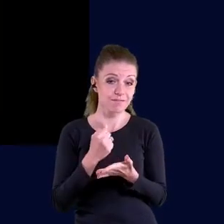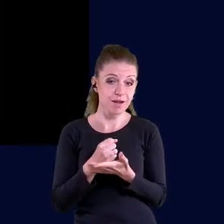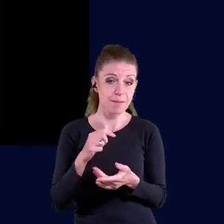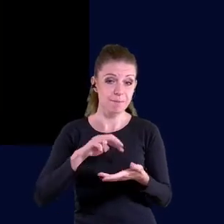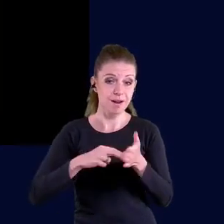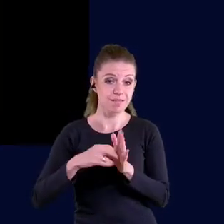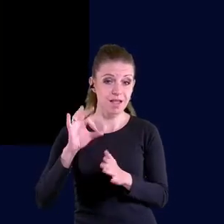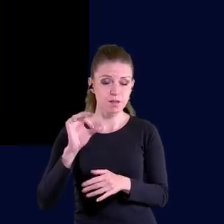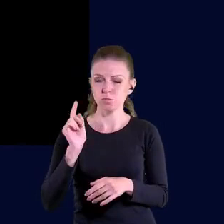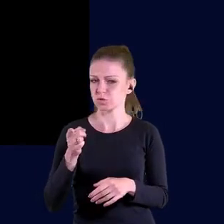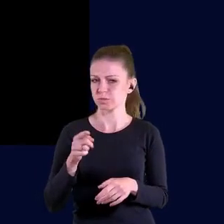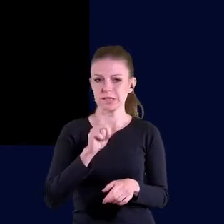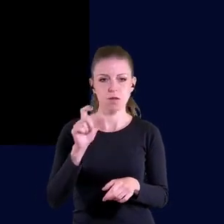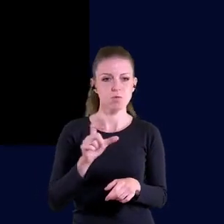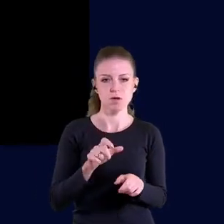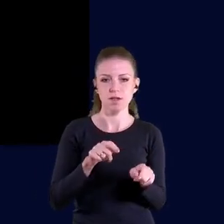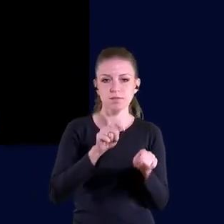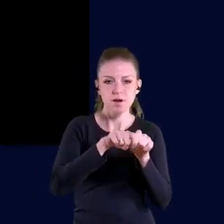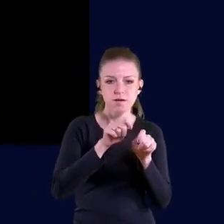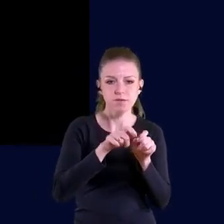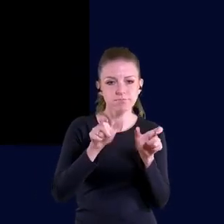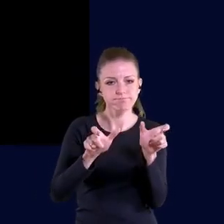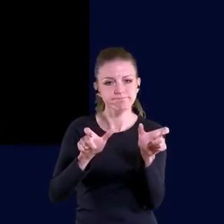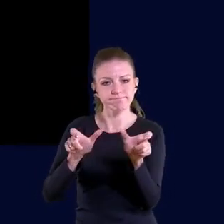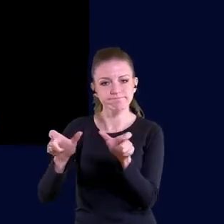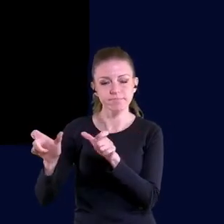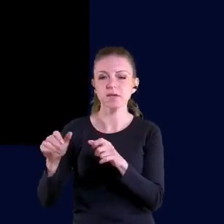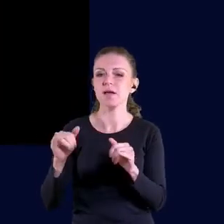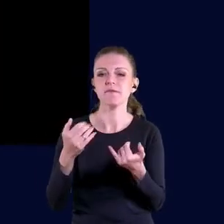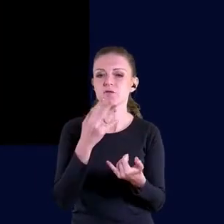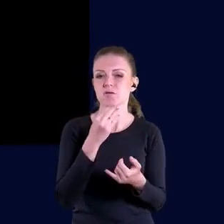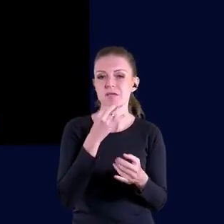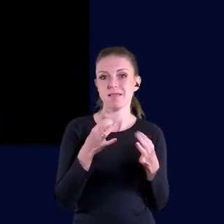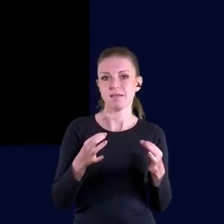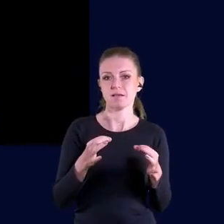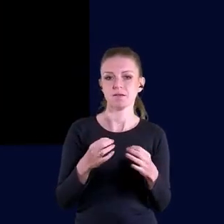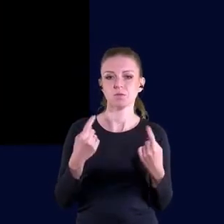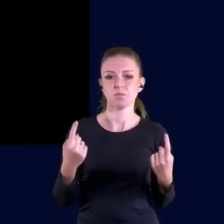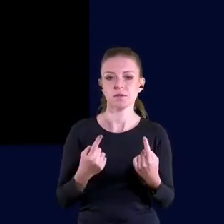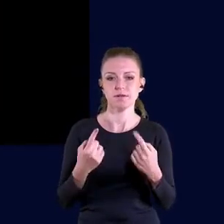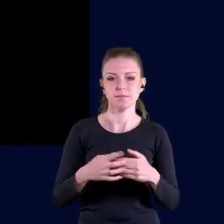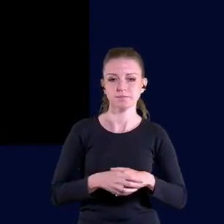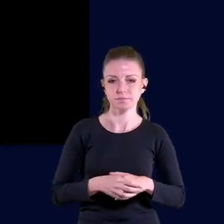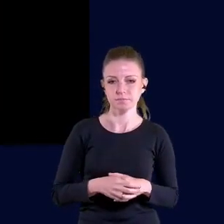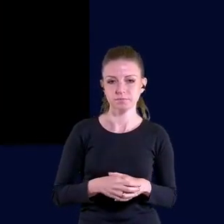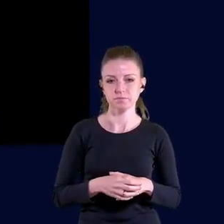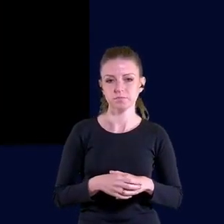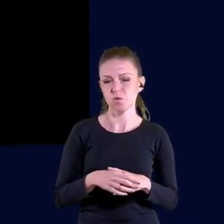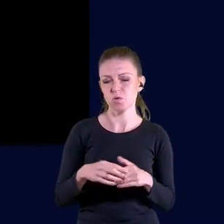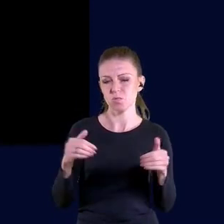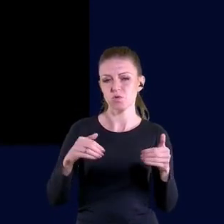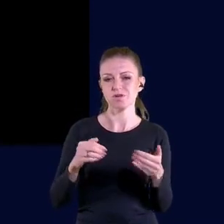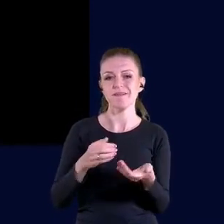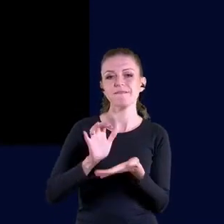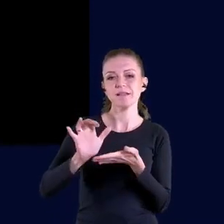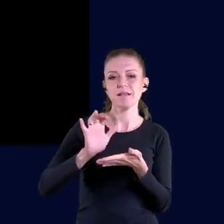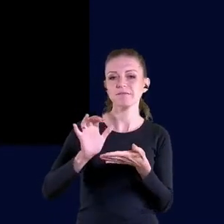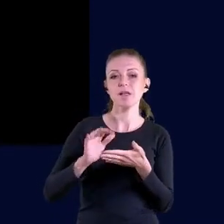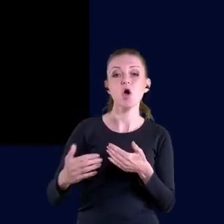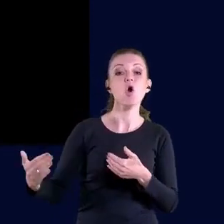bo bo wiemy że Pozdrów jest realizacji planu s jest również umieszczenie tej wersji wydawcy